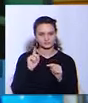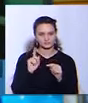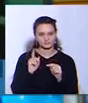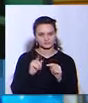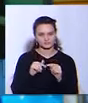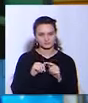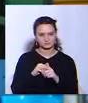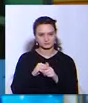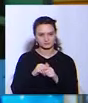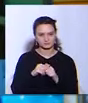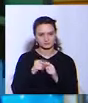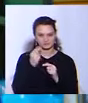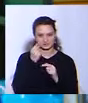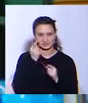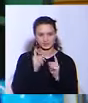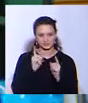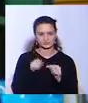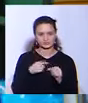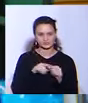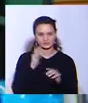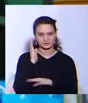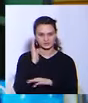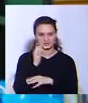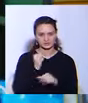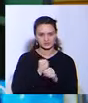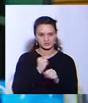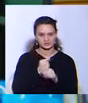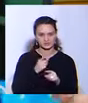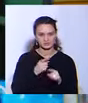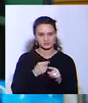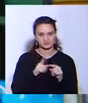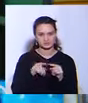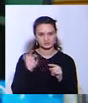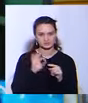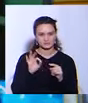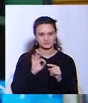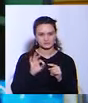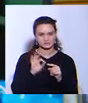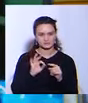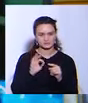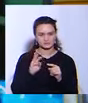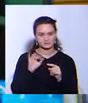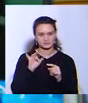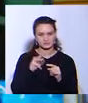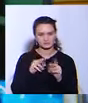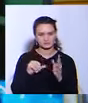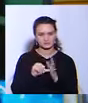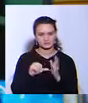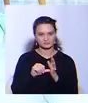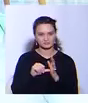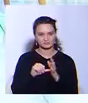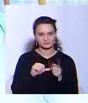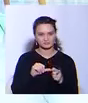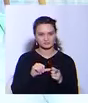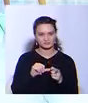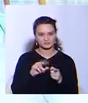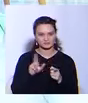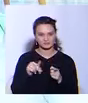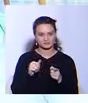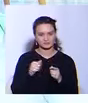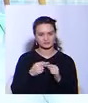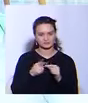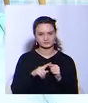კაცური წვლილიც არის შეგნით, იმიტომ რომ ხის დამუშავებას ეხება საქმე და რაც შეეხება დიზაინს, ან მარიამ გეხმარება ამაში. ხო და